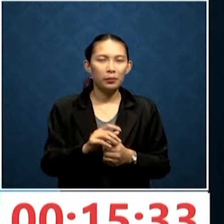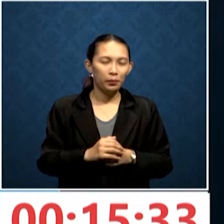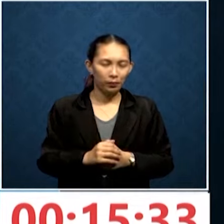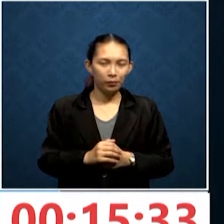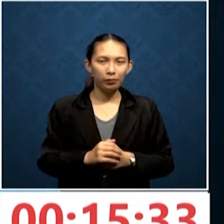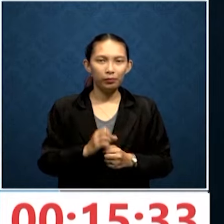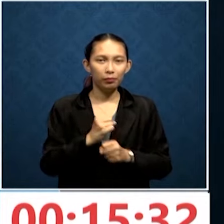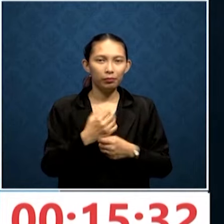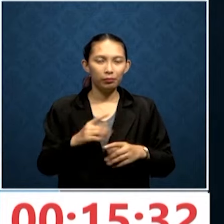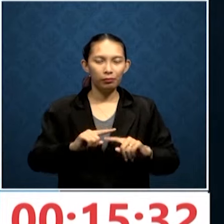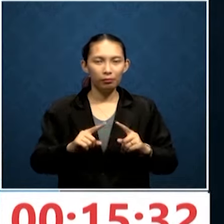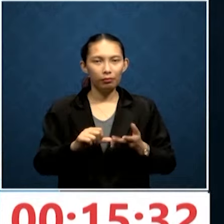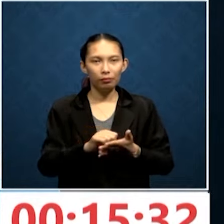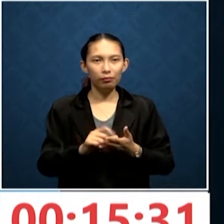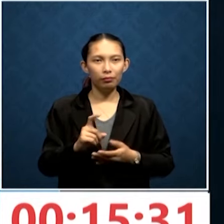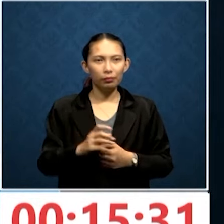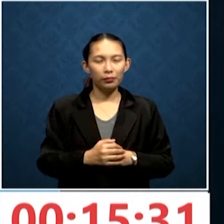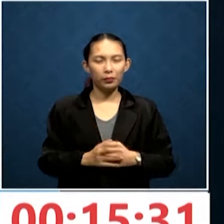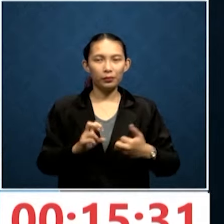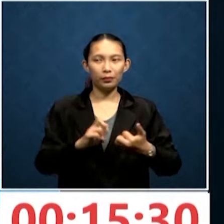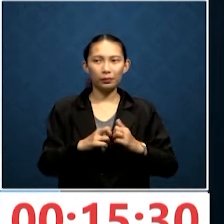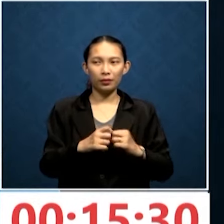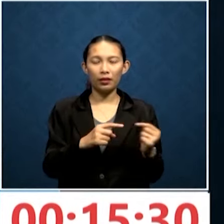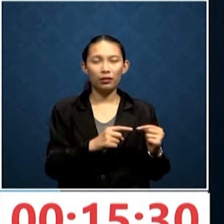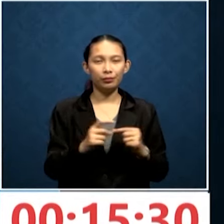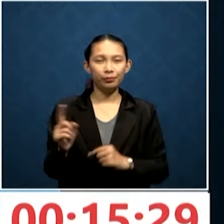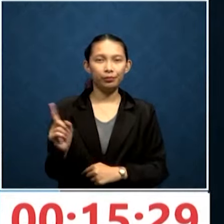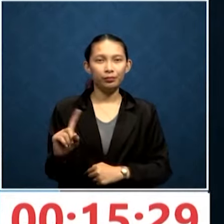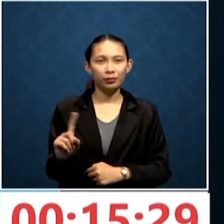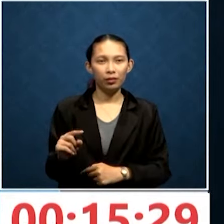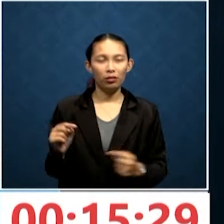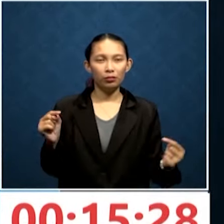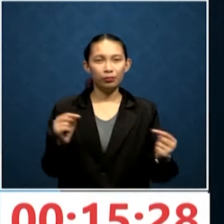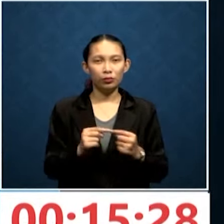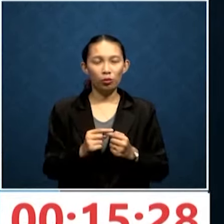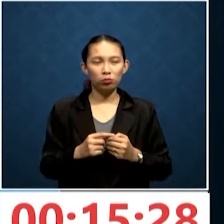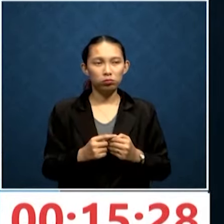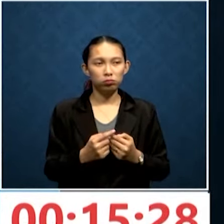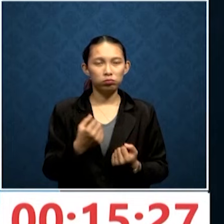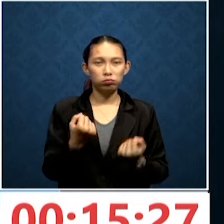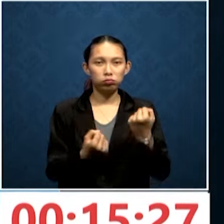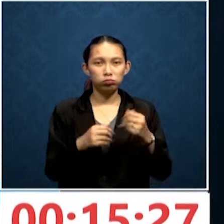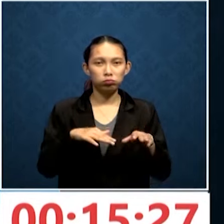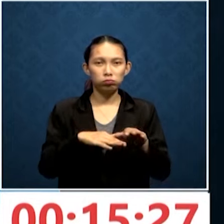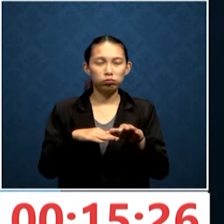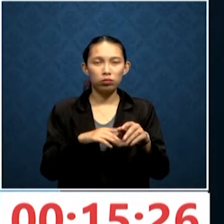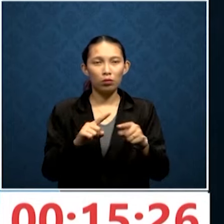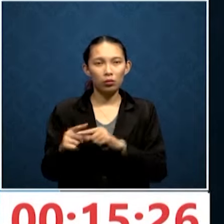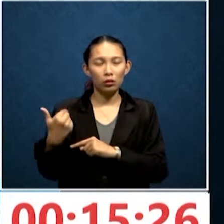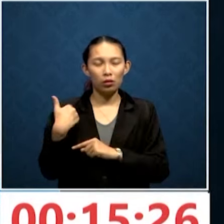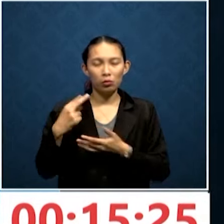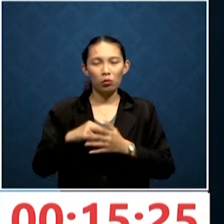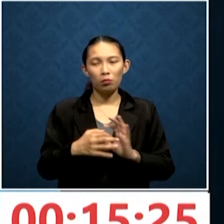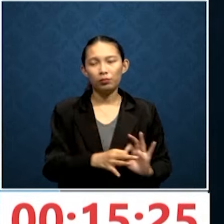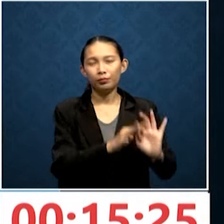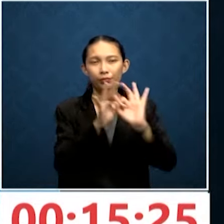ะคะปัญหาอีกประการหนึ่งที่น่ากังวลก็คือเรื่องการขนส่งสินค้าซึ่งก็เป็นห่วงโซ่หนึ่